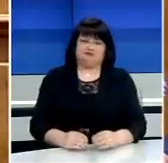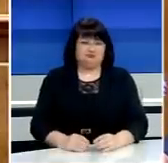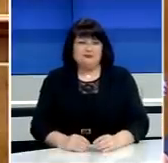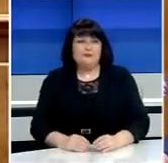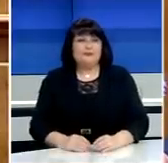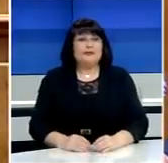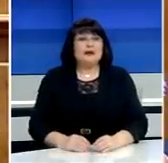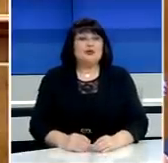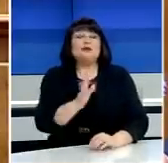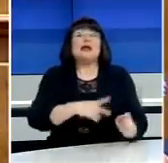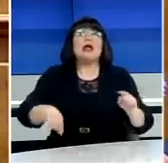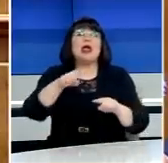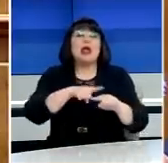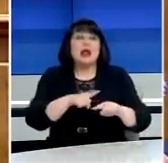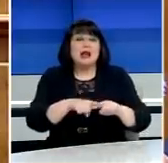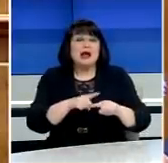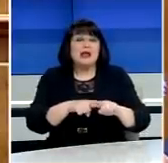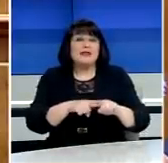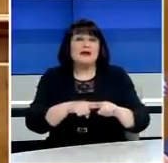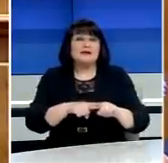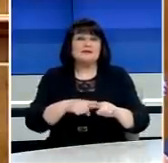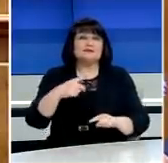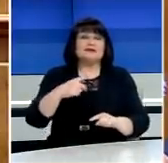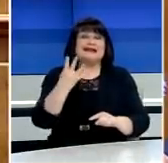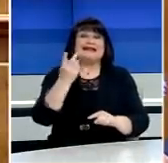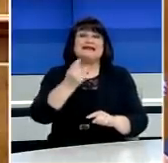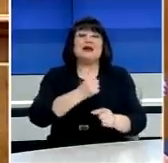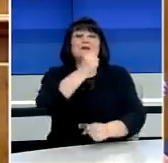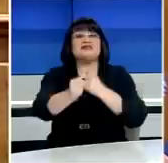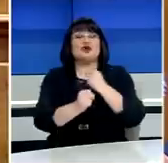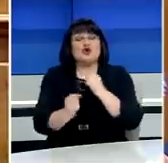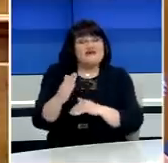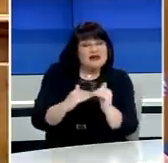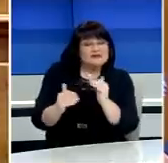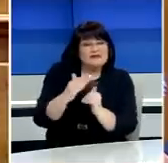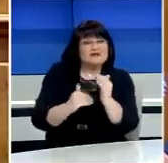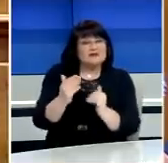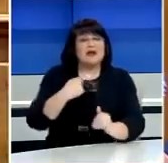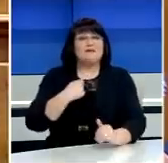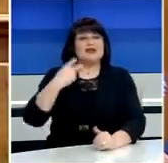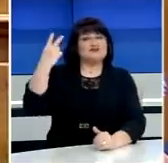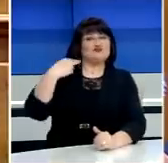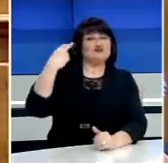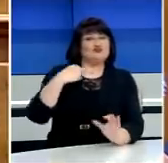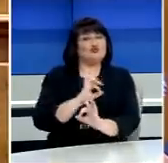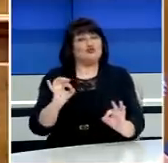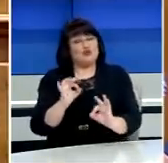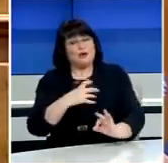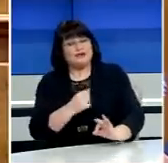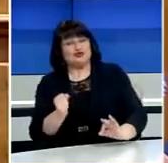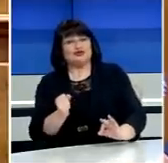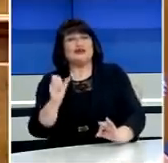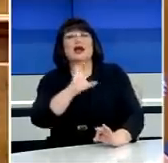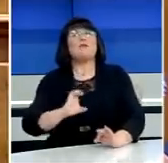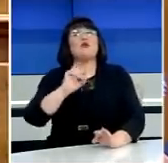ότι η χώρα, εξαιτίας της αξιοπιστίας που έχει χτίσει 4,5 χρόνια η προηγούμενη κυβέρνηση, εξαιτίας του